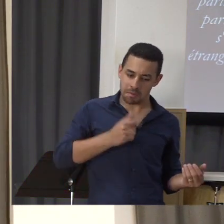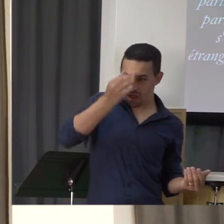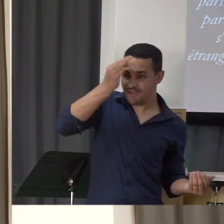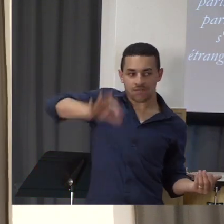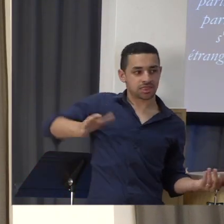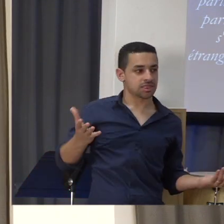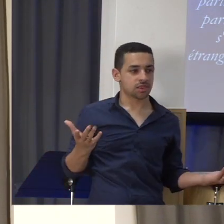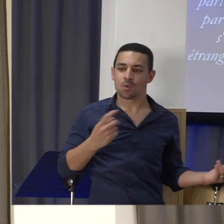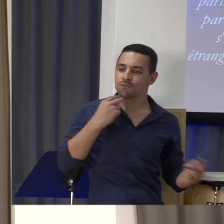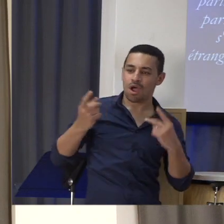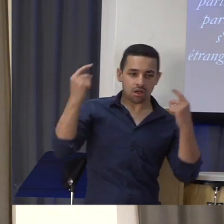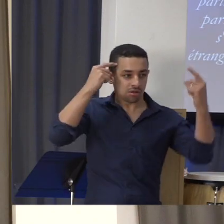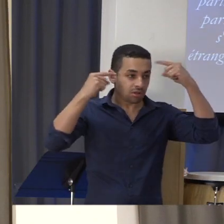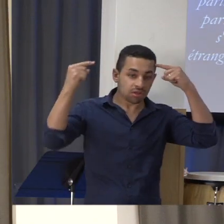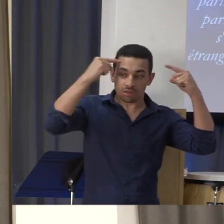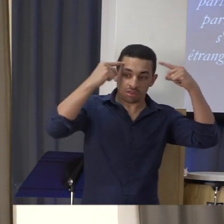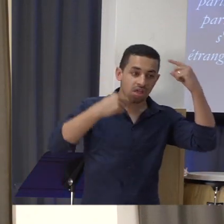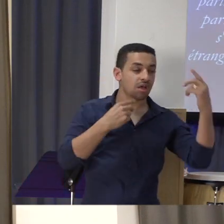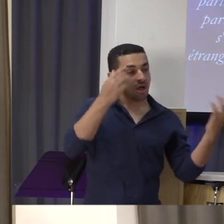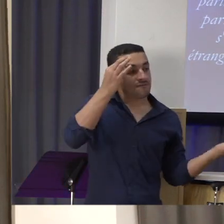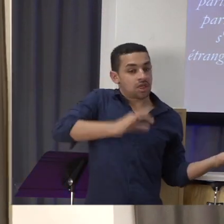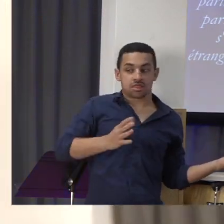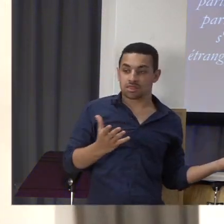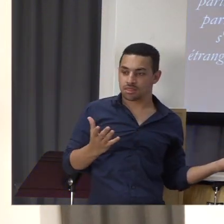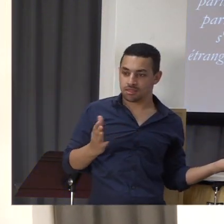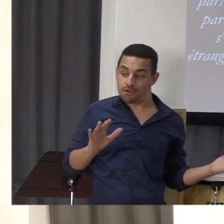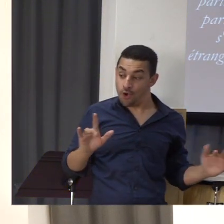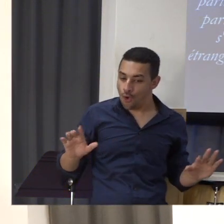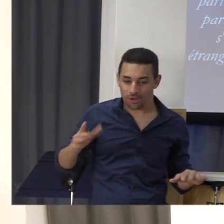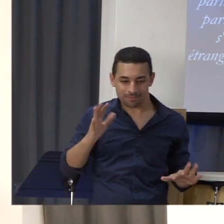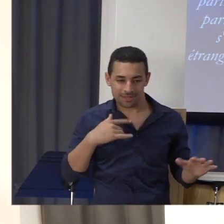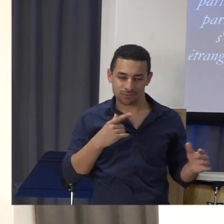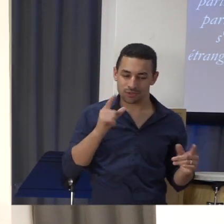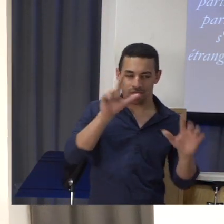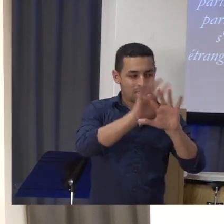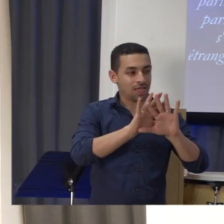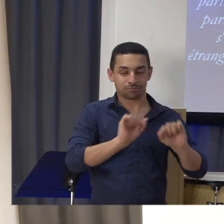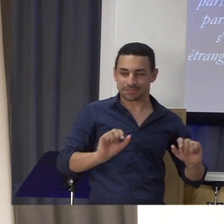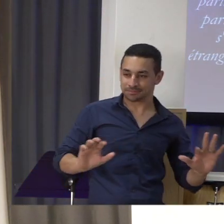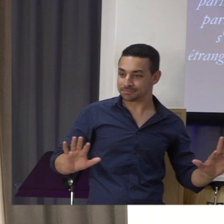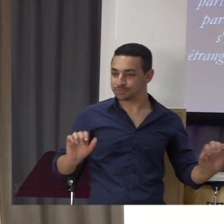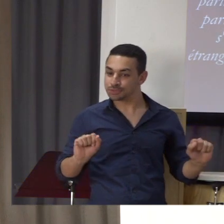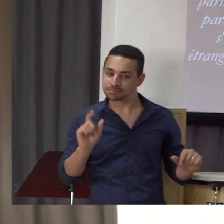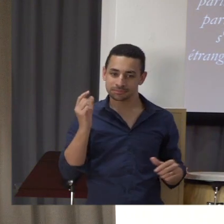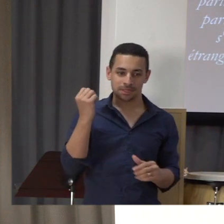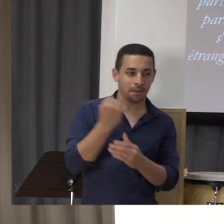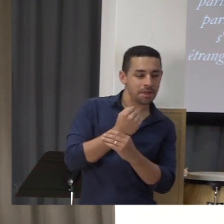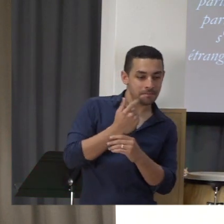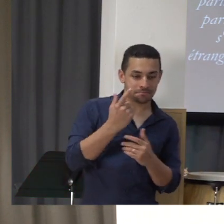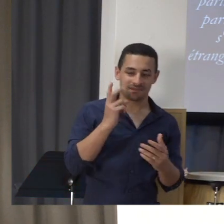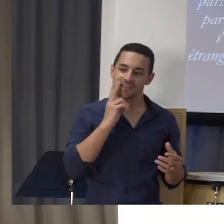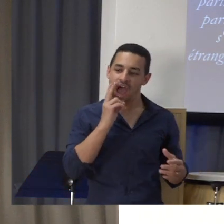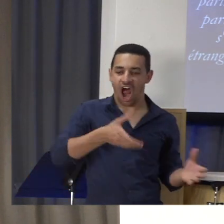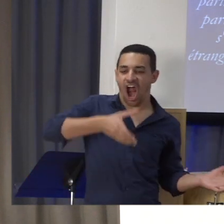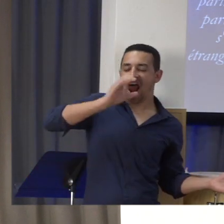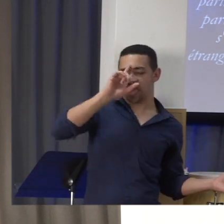qui as entendu des voix? Il y a des moments où on peut entendre, on peut voir des mirages. Peut-être qu'il avait bu un peu plus de vin ce